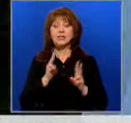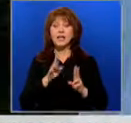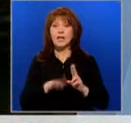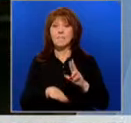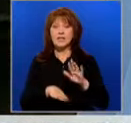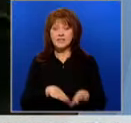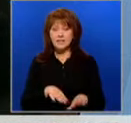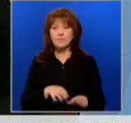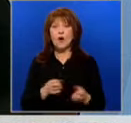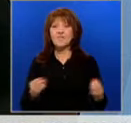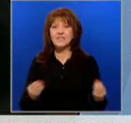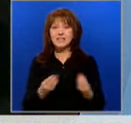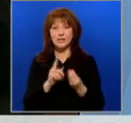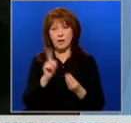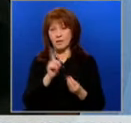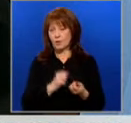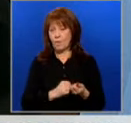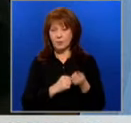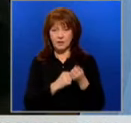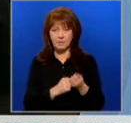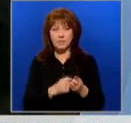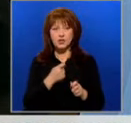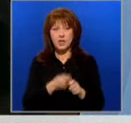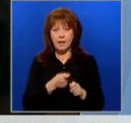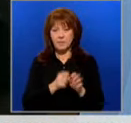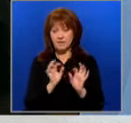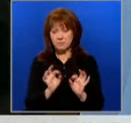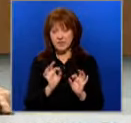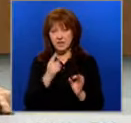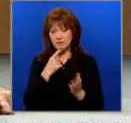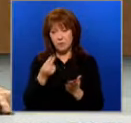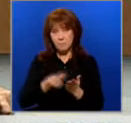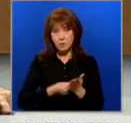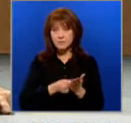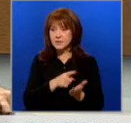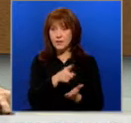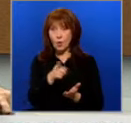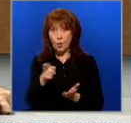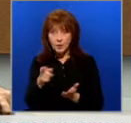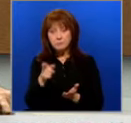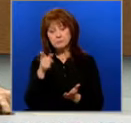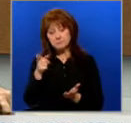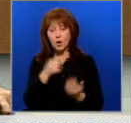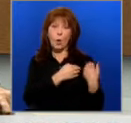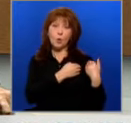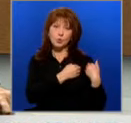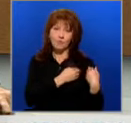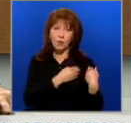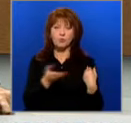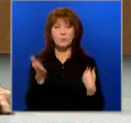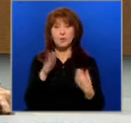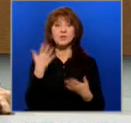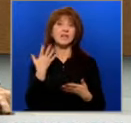подкрепи и ще направим така, че независимо от това кой го е подписал, един ден да се носи наказателната отговорност и да излежи в затвора